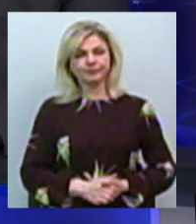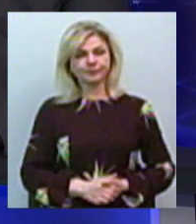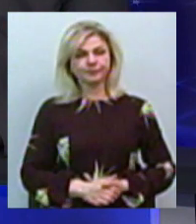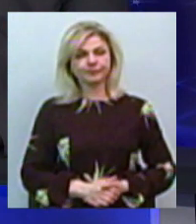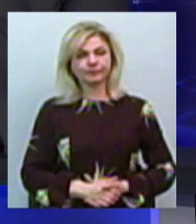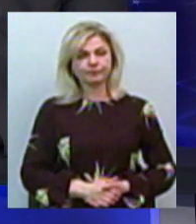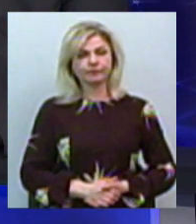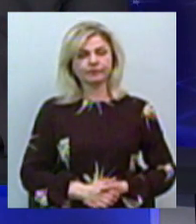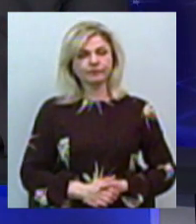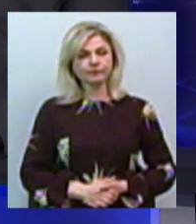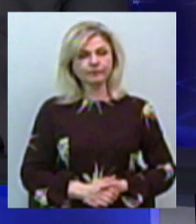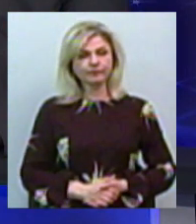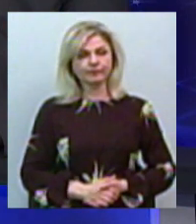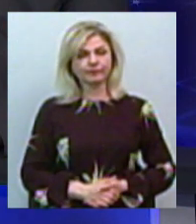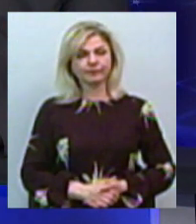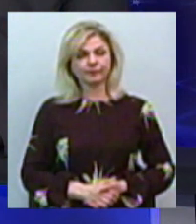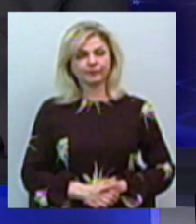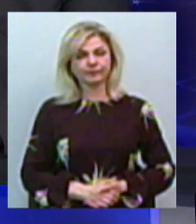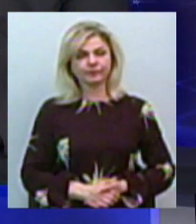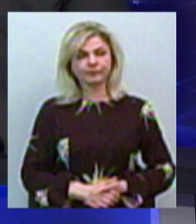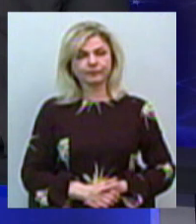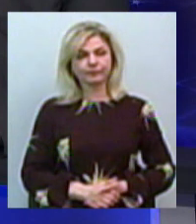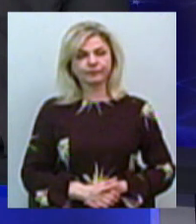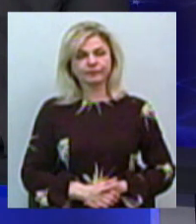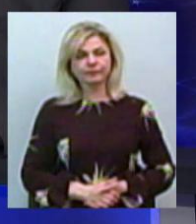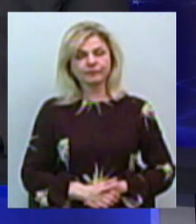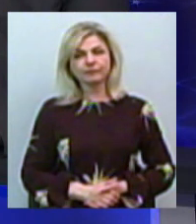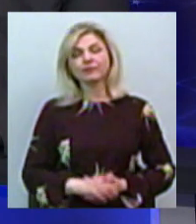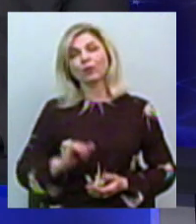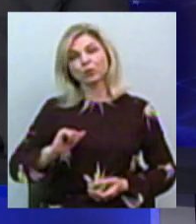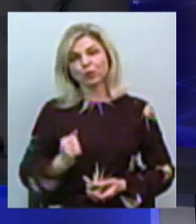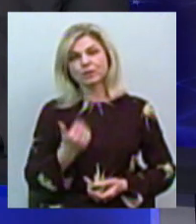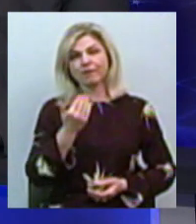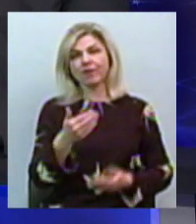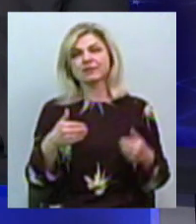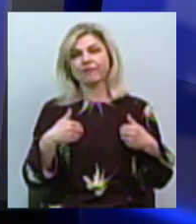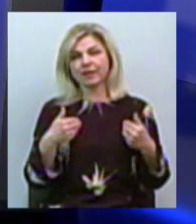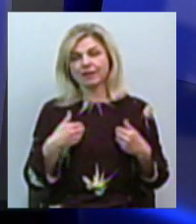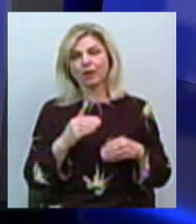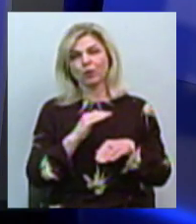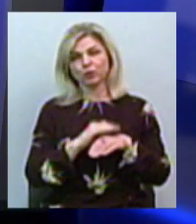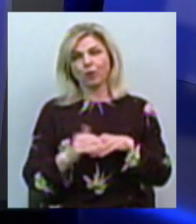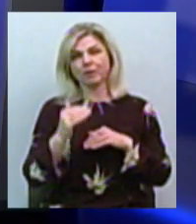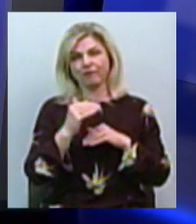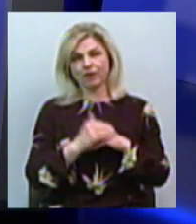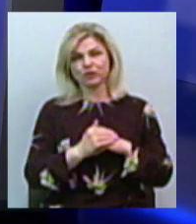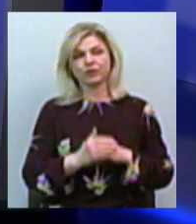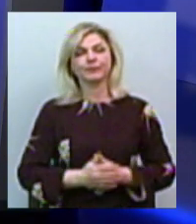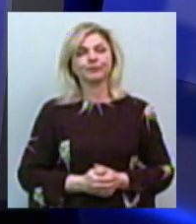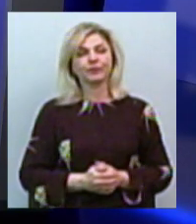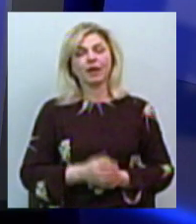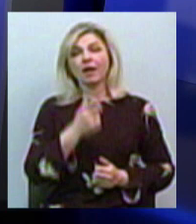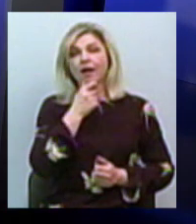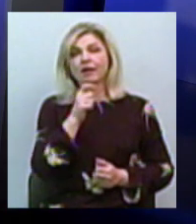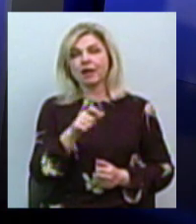здоров'я України Олександр Ігнатенков. Друзі, я вас вітаю в нашій студії. Добрий вечір. Доброго дня. А глядачам